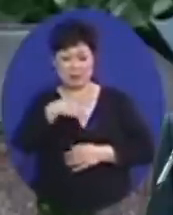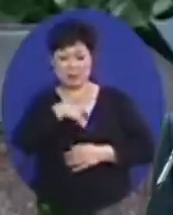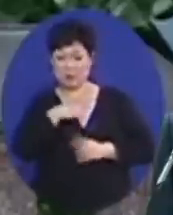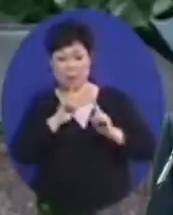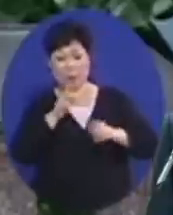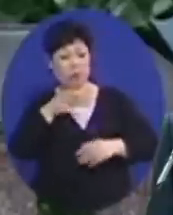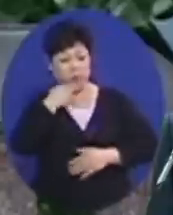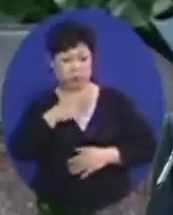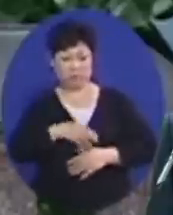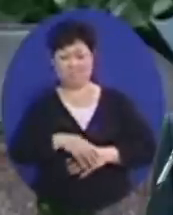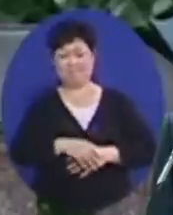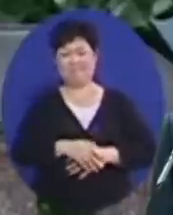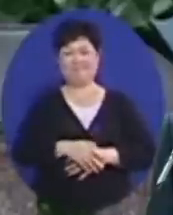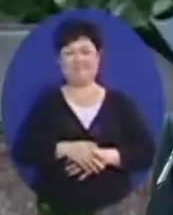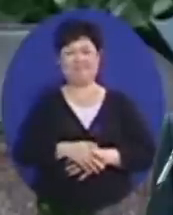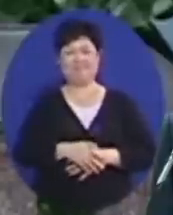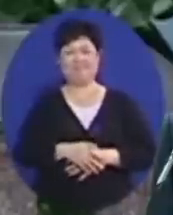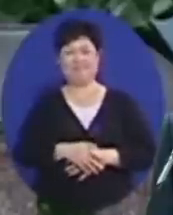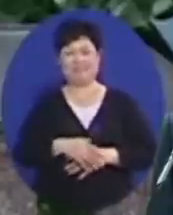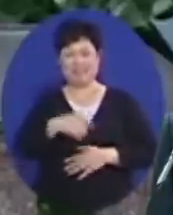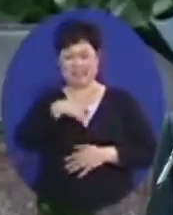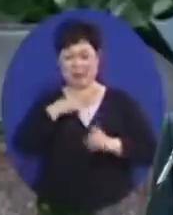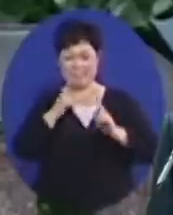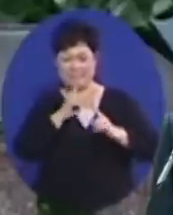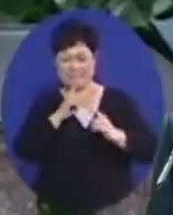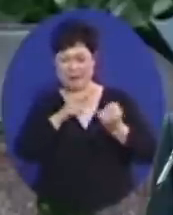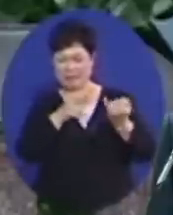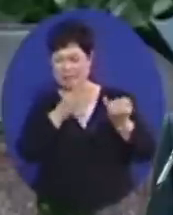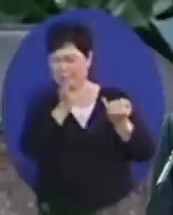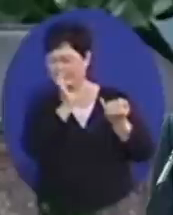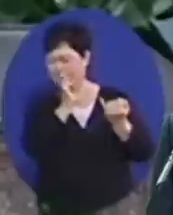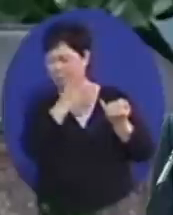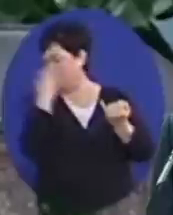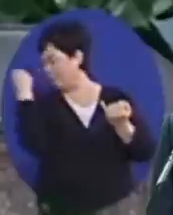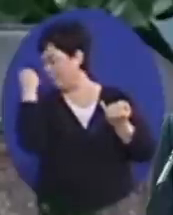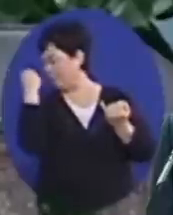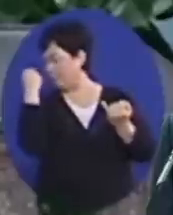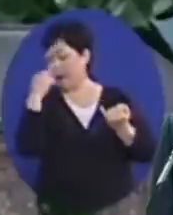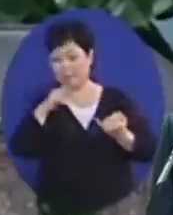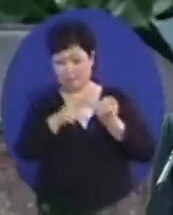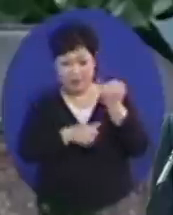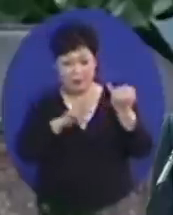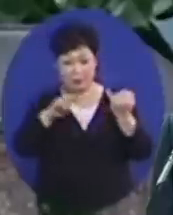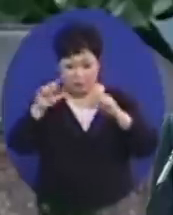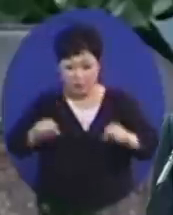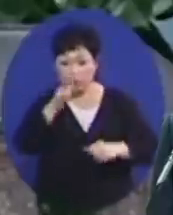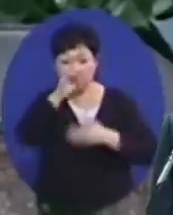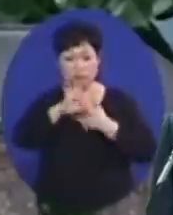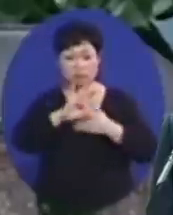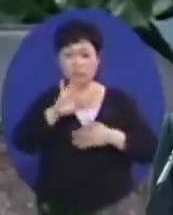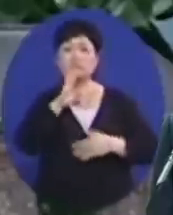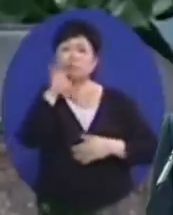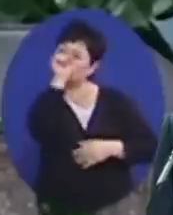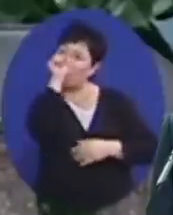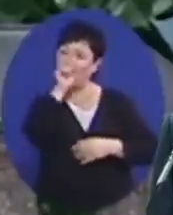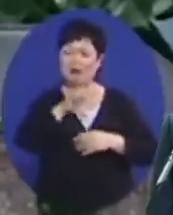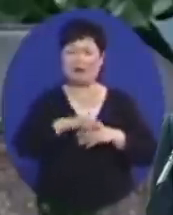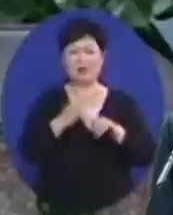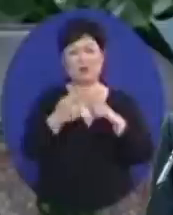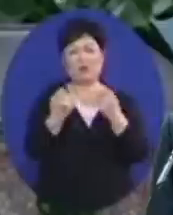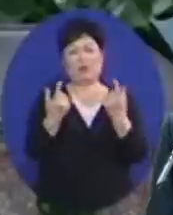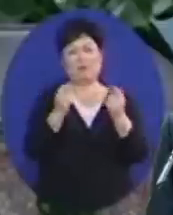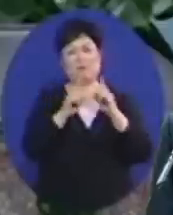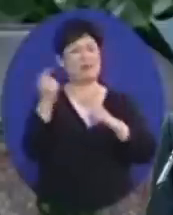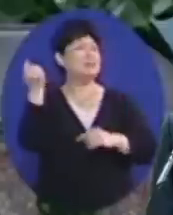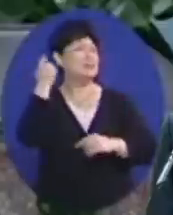않아. 그런 싫은 말을 하고 꼴보기 싫은 마누라도 살아있으면 얼마나 좋겠노. 그 말을